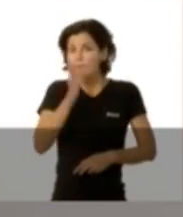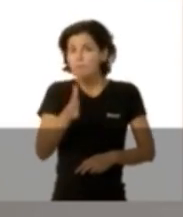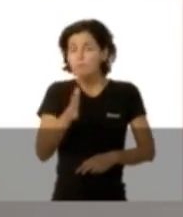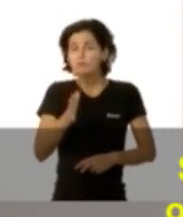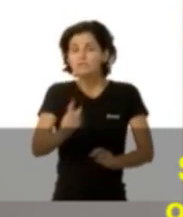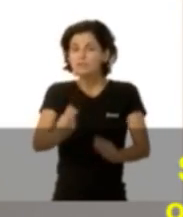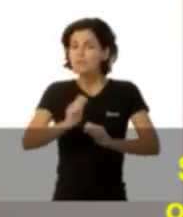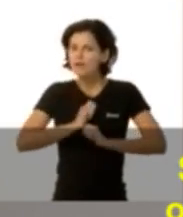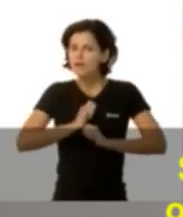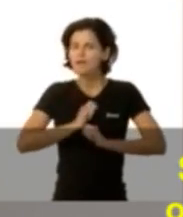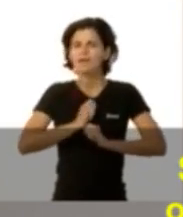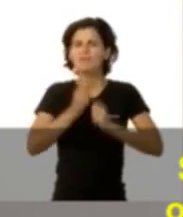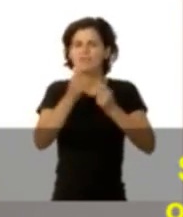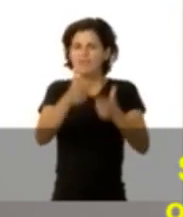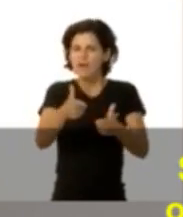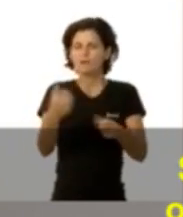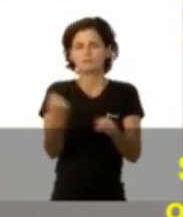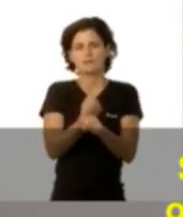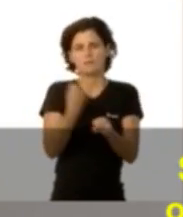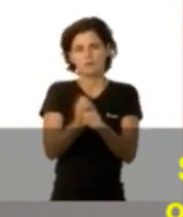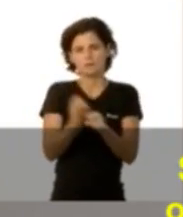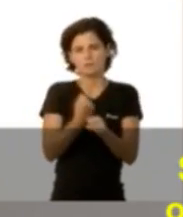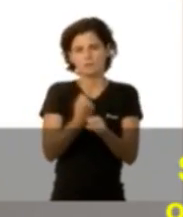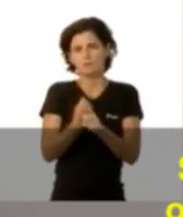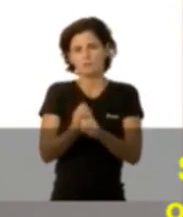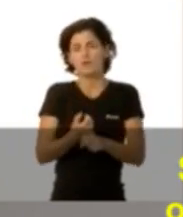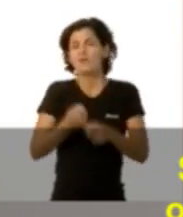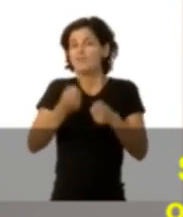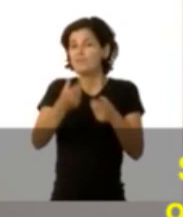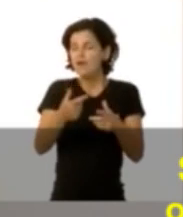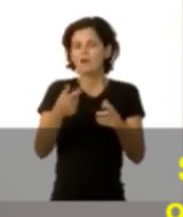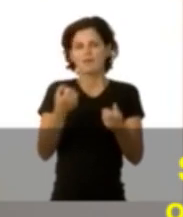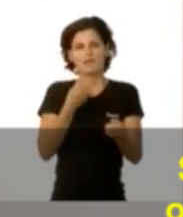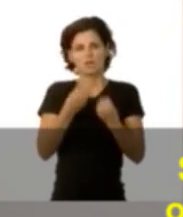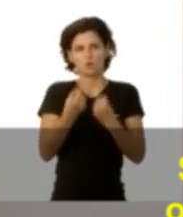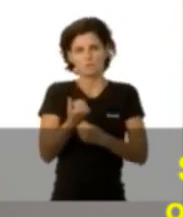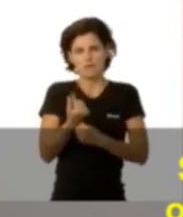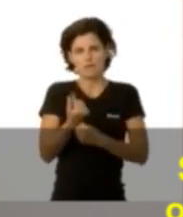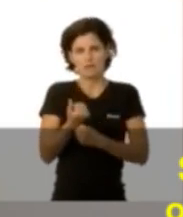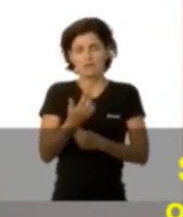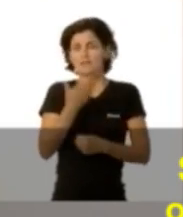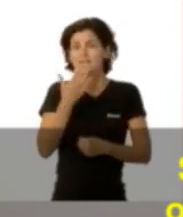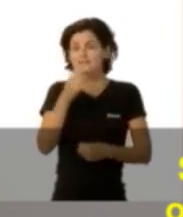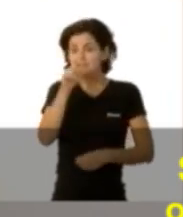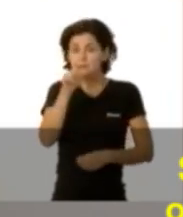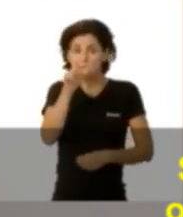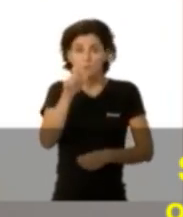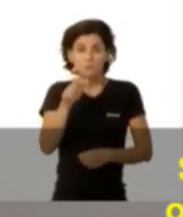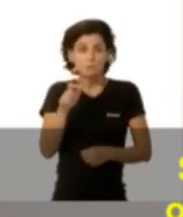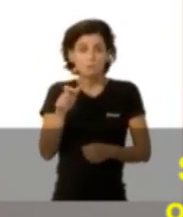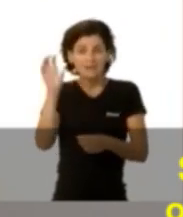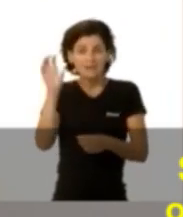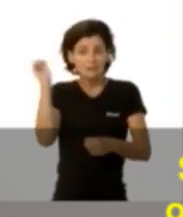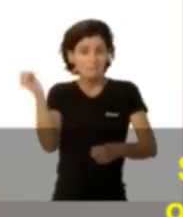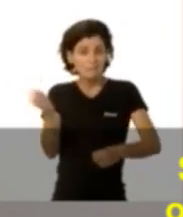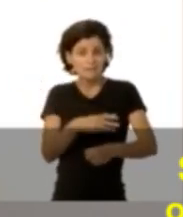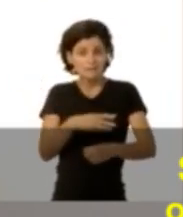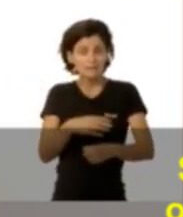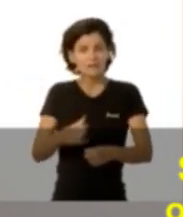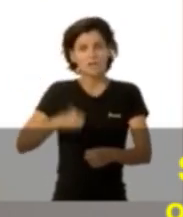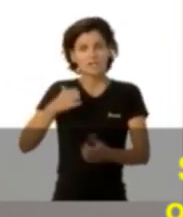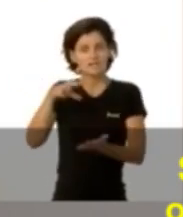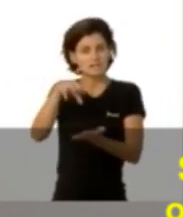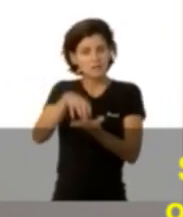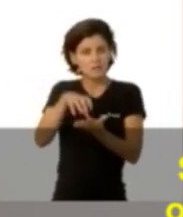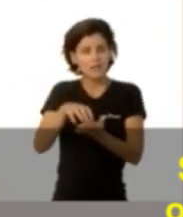genera treball. Si és que si uno construís, invertís en una residència o en un centre de dia o en